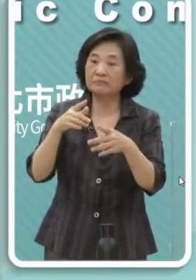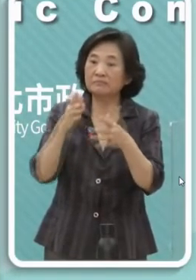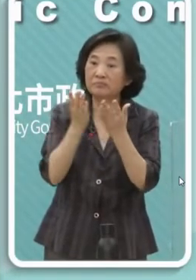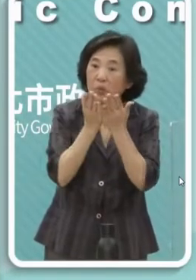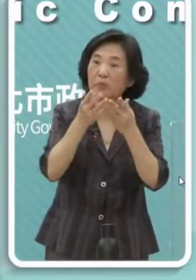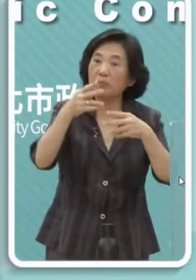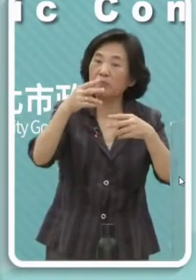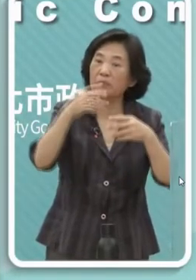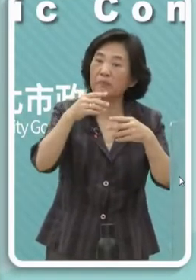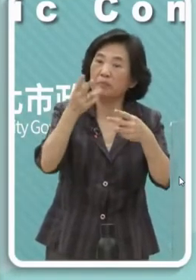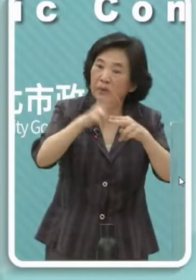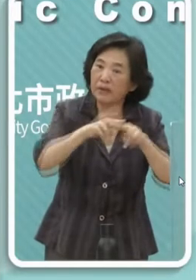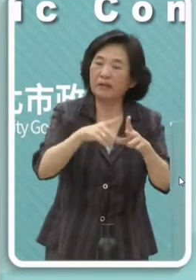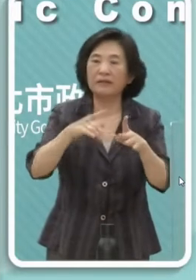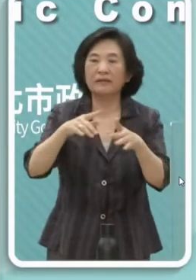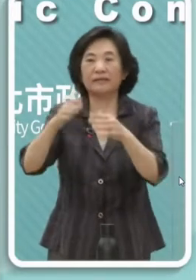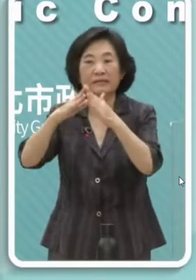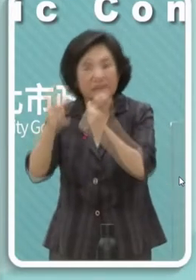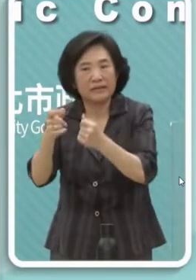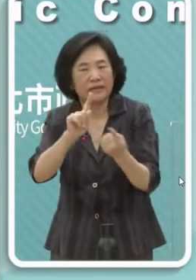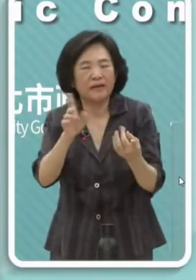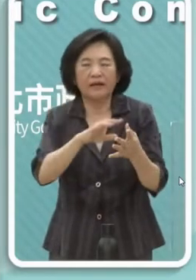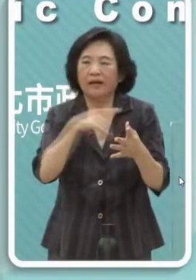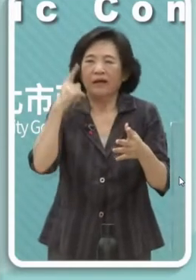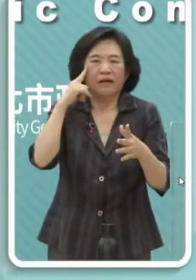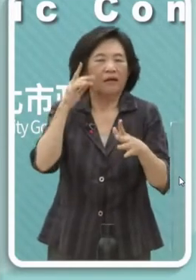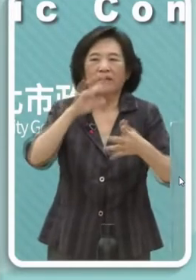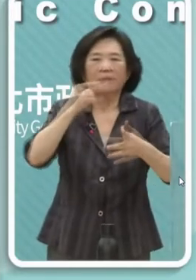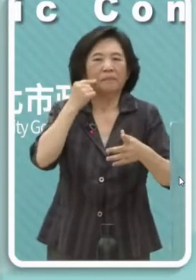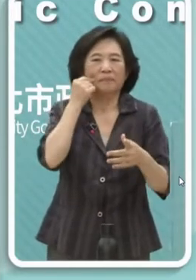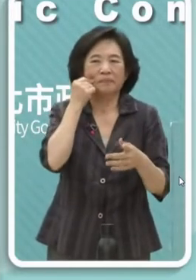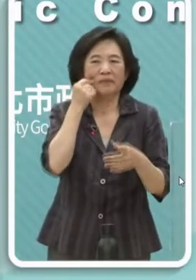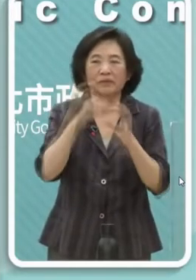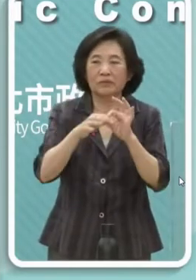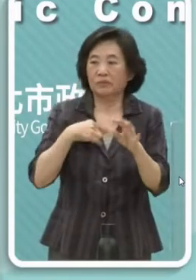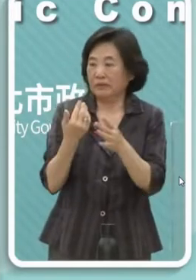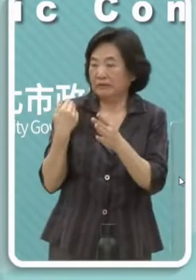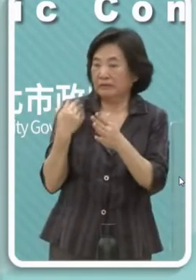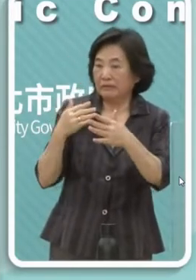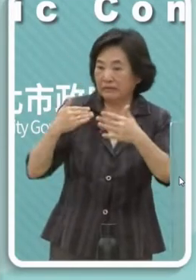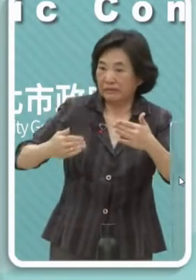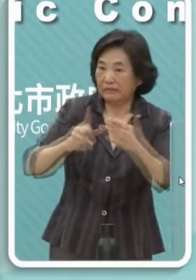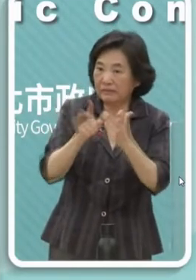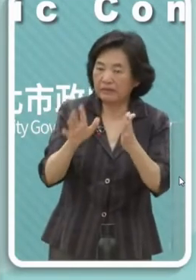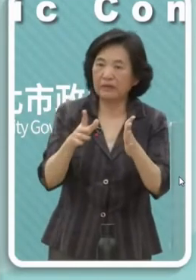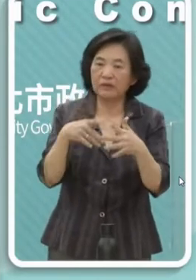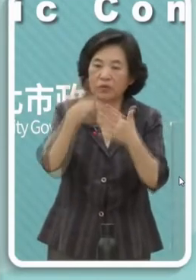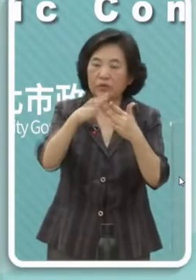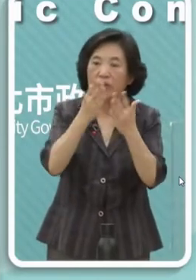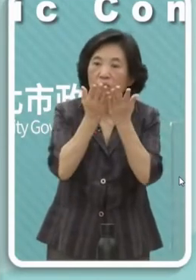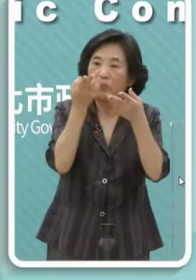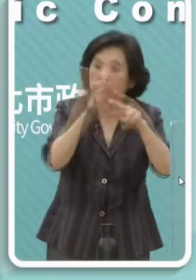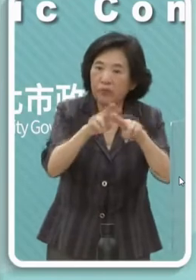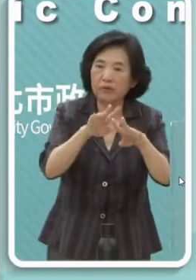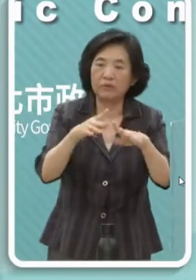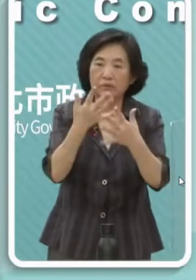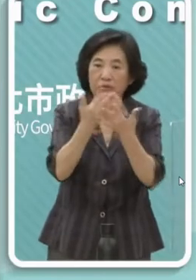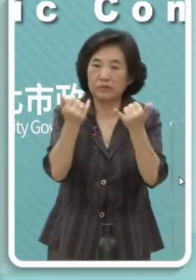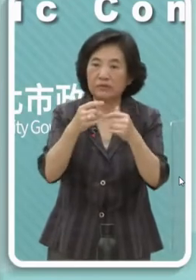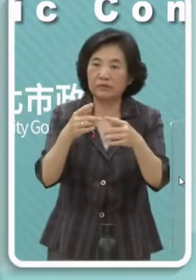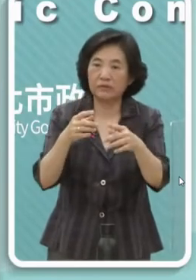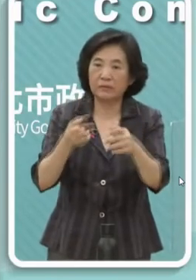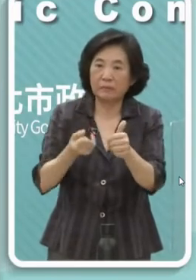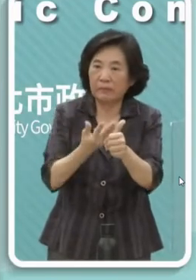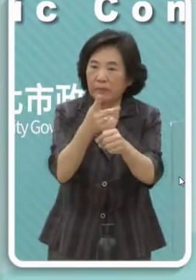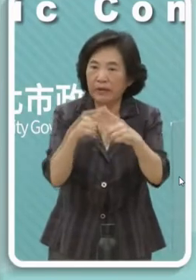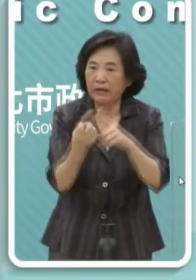是这样的哦，经过这个，我们这个这一阵子的这种停课啊什么，它没有上升，所以这样的哦，在疫